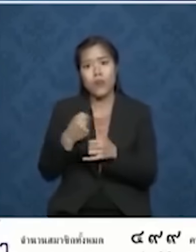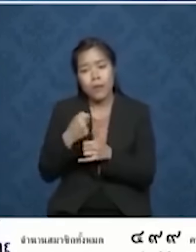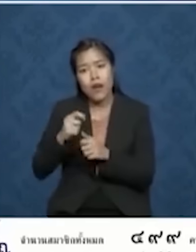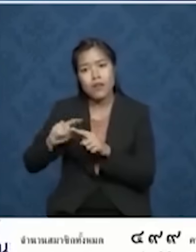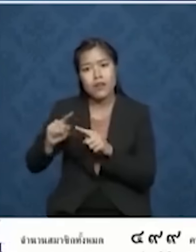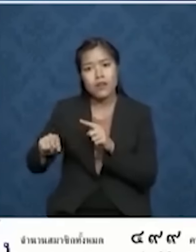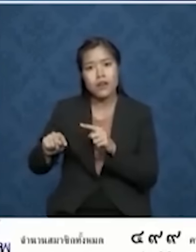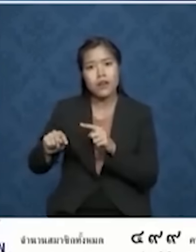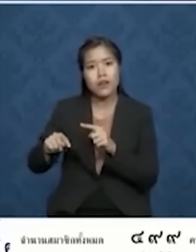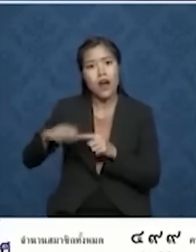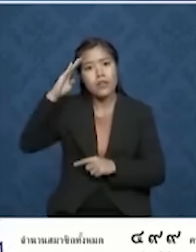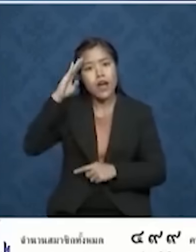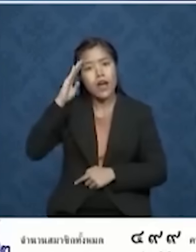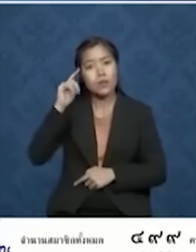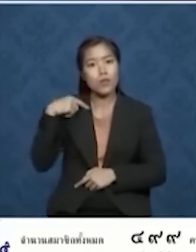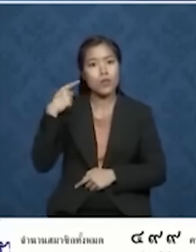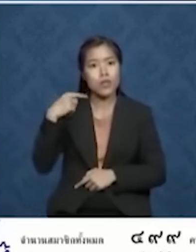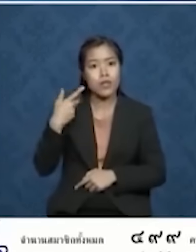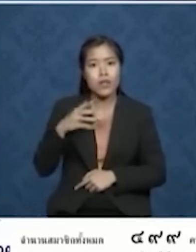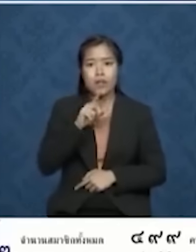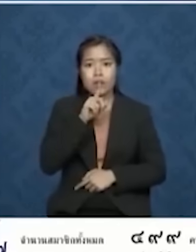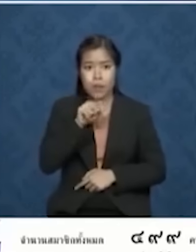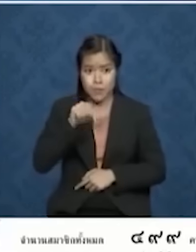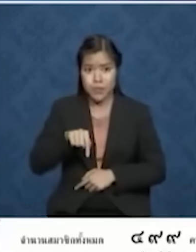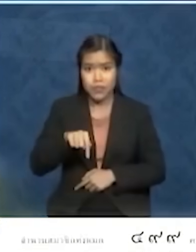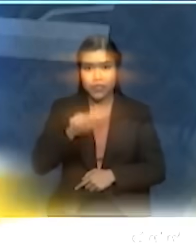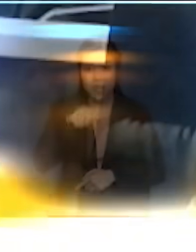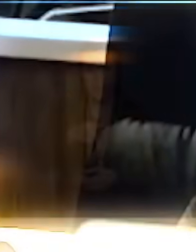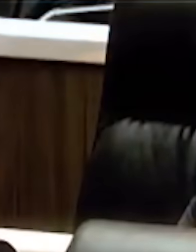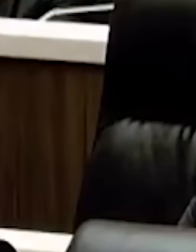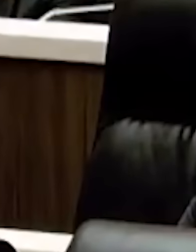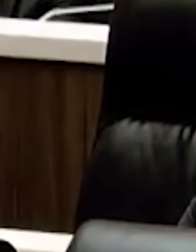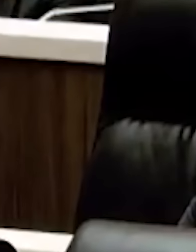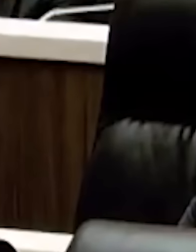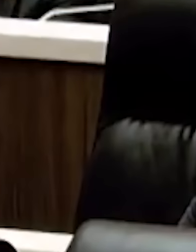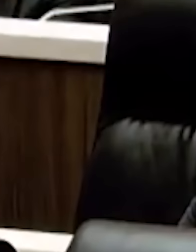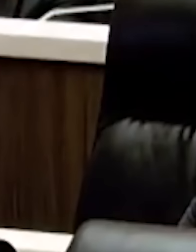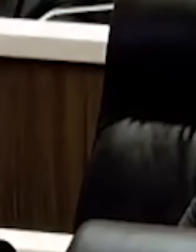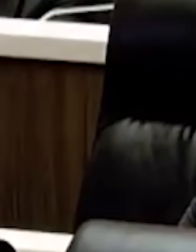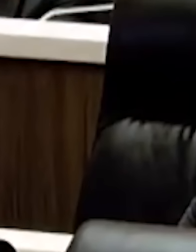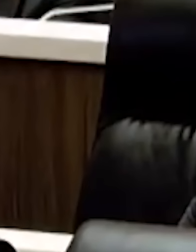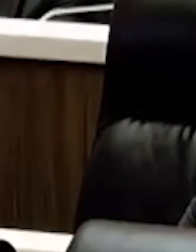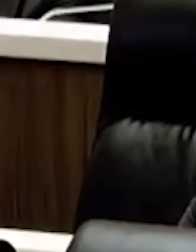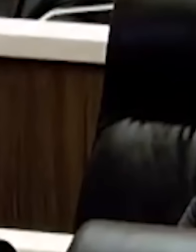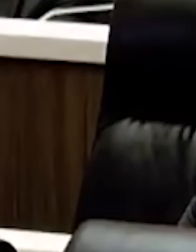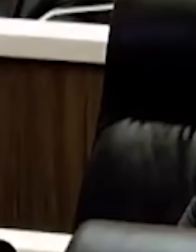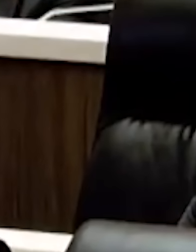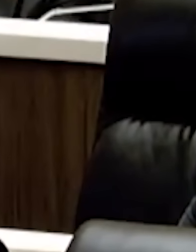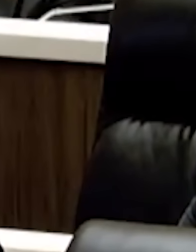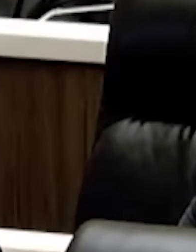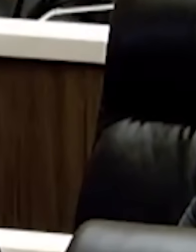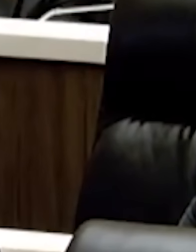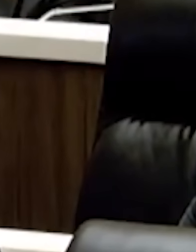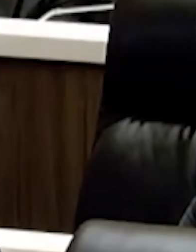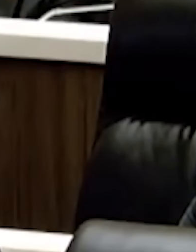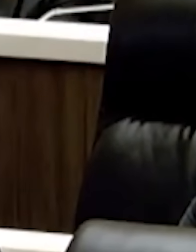ทำงานจริงถือเป็นงบหล่อเลี้ยงกำลังพลที่ไม่ได้ทำงานในพื้นที่ดังนั้นของกอรมน.ชี้แจงว่ามีคนทำงาน